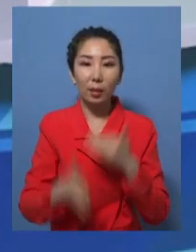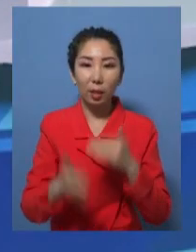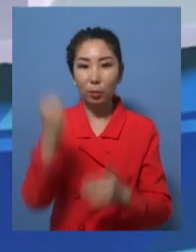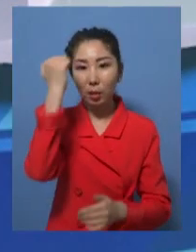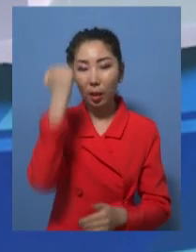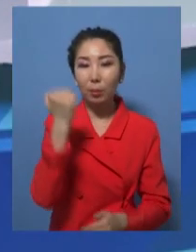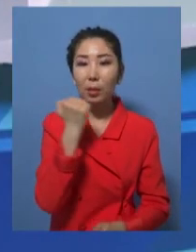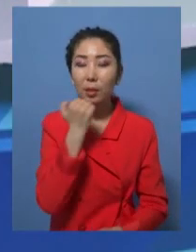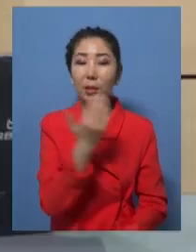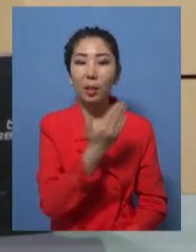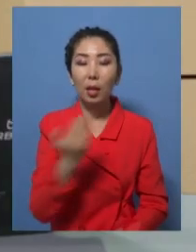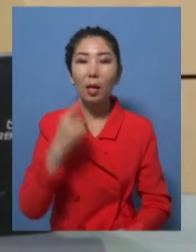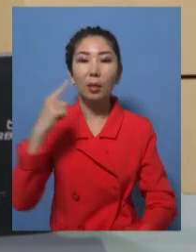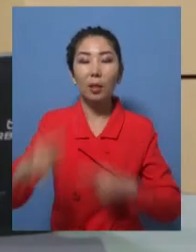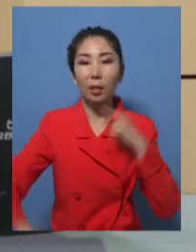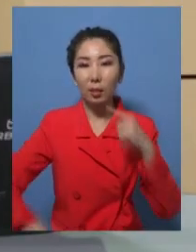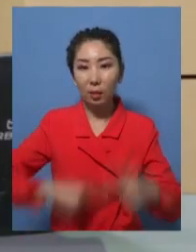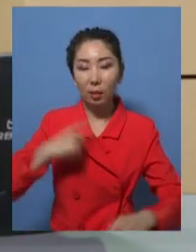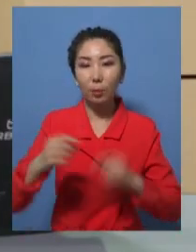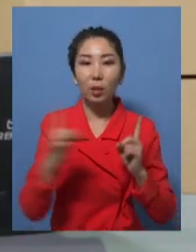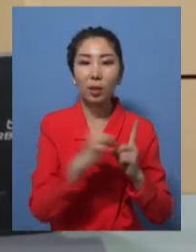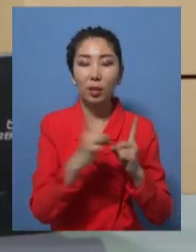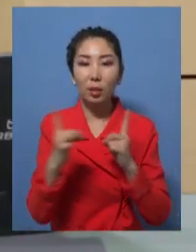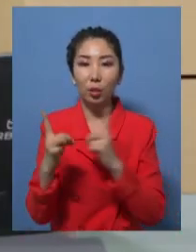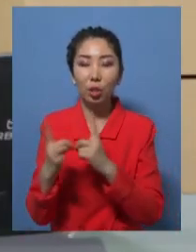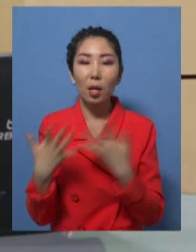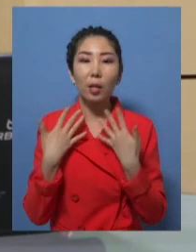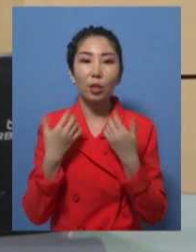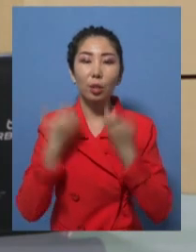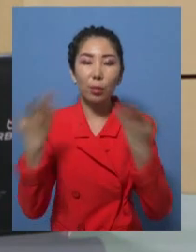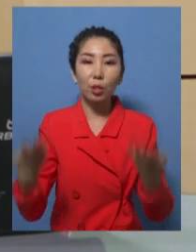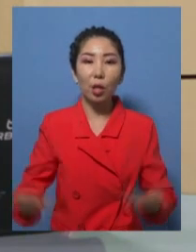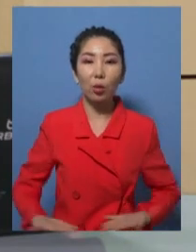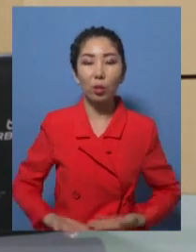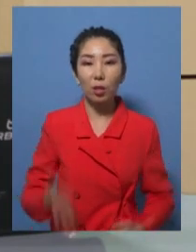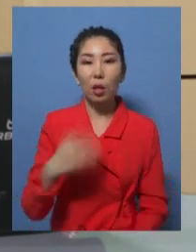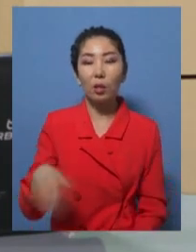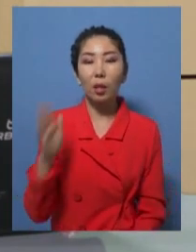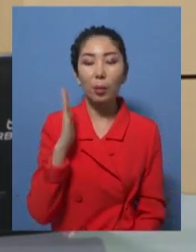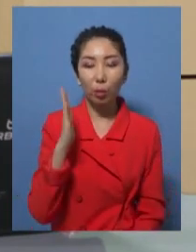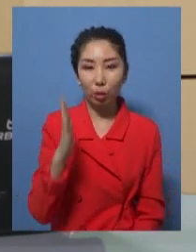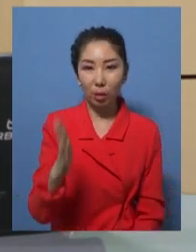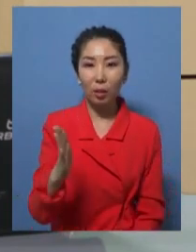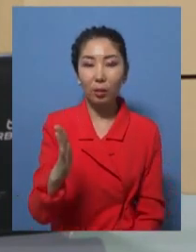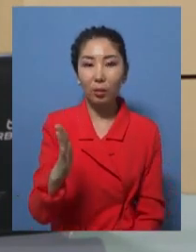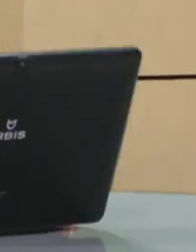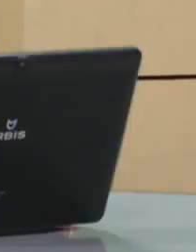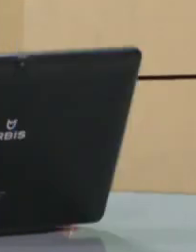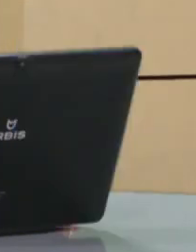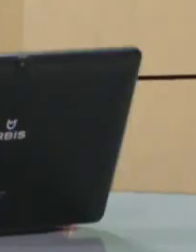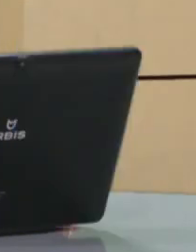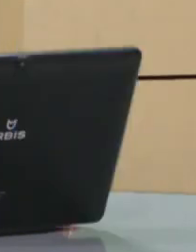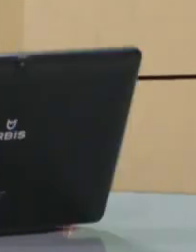рахмет дейміз сізге. Құрметті көрермендер, біздің бүгінгі хабарымыз осымен аяқталды. Эфирде келесі кездескенше аман сау